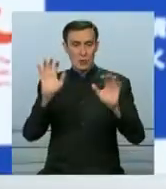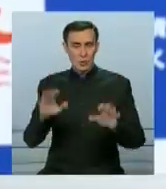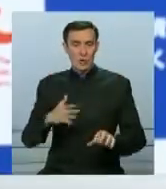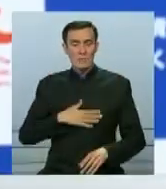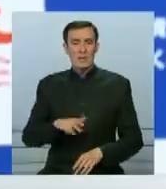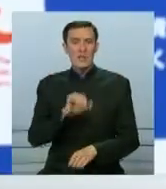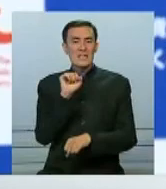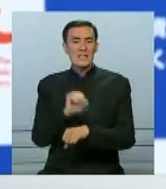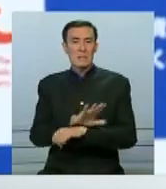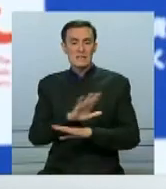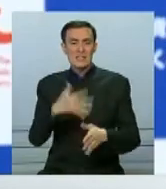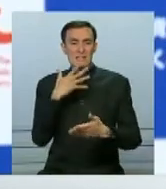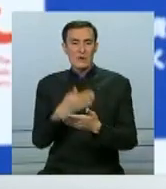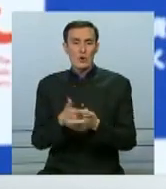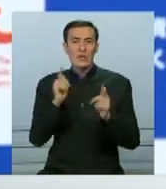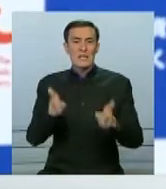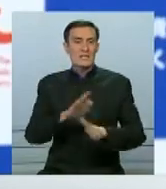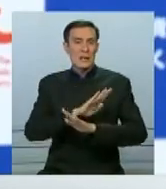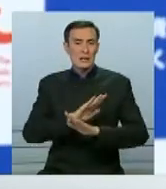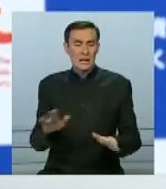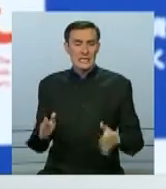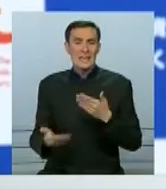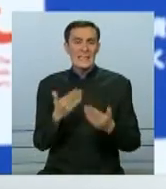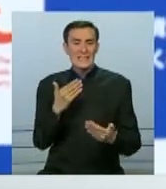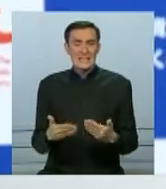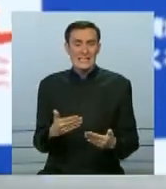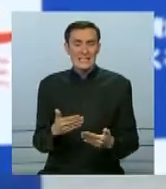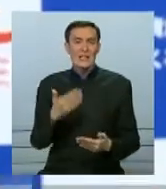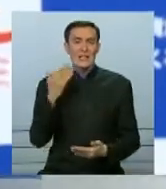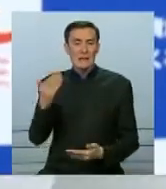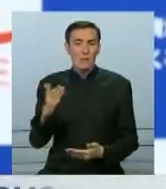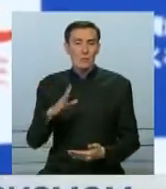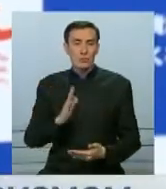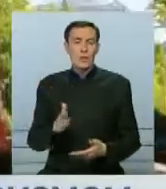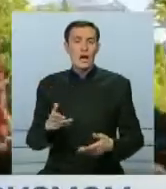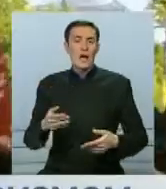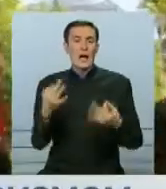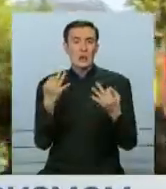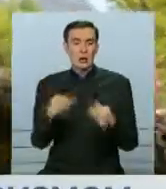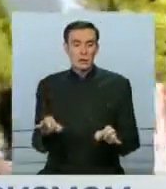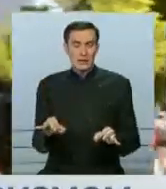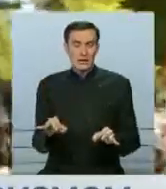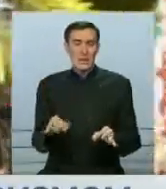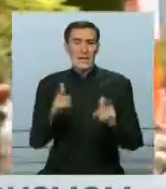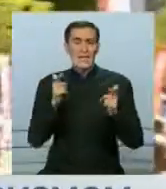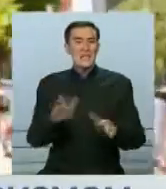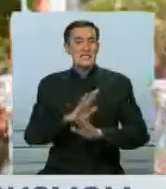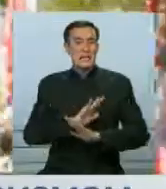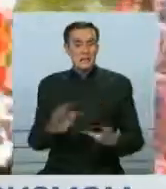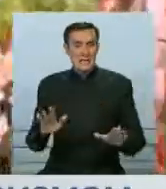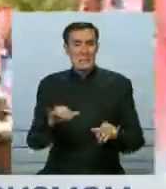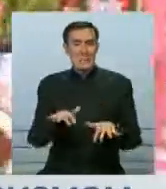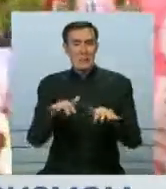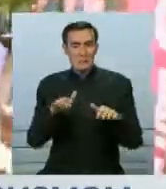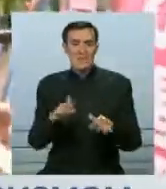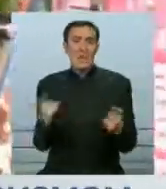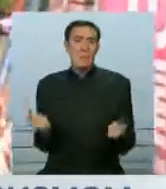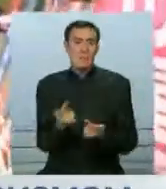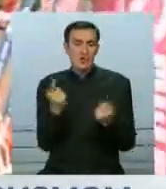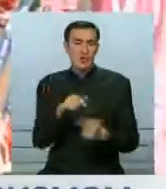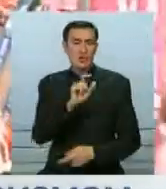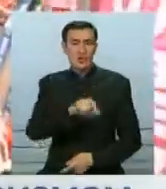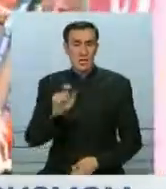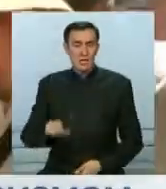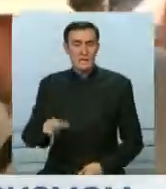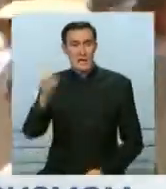не перестанем выражать свое несогласие даже в том случае, если его все-таки одобрят. Не согласны с решением парламента и рядовые жители